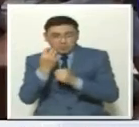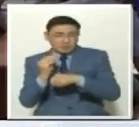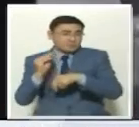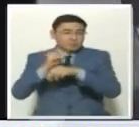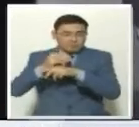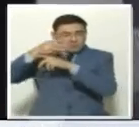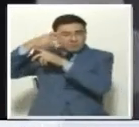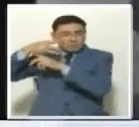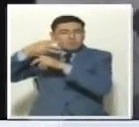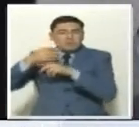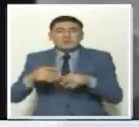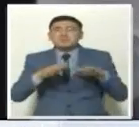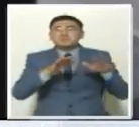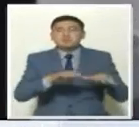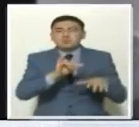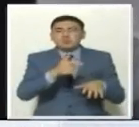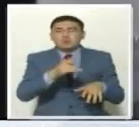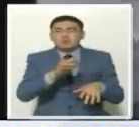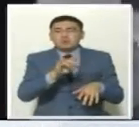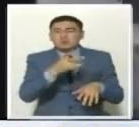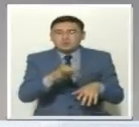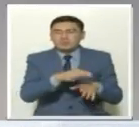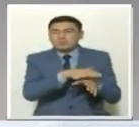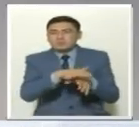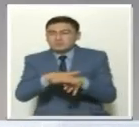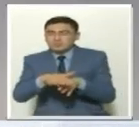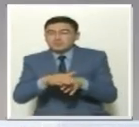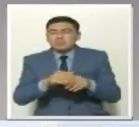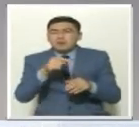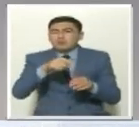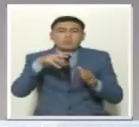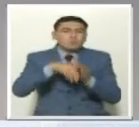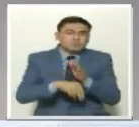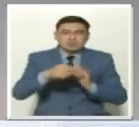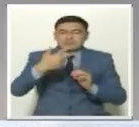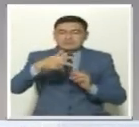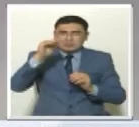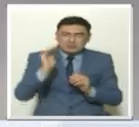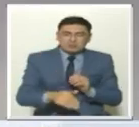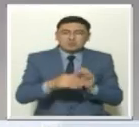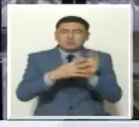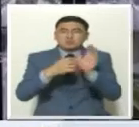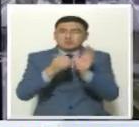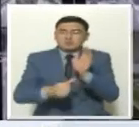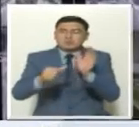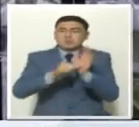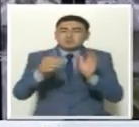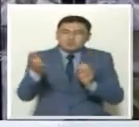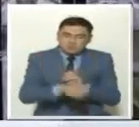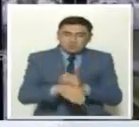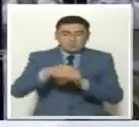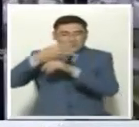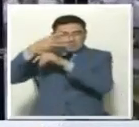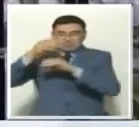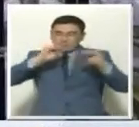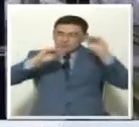оборудованы учреждения уголовно-исполнительной системы. Здесь установят 33 966 камер.